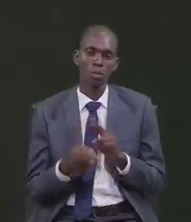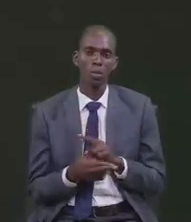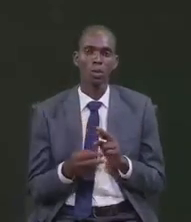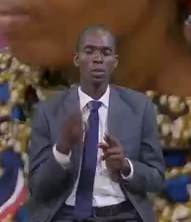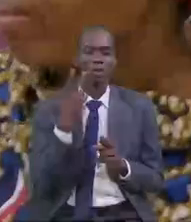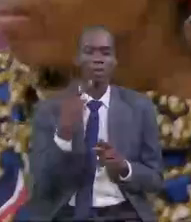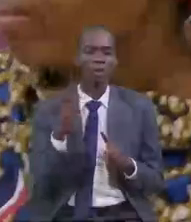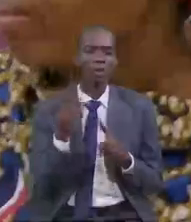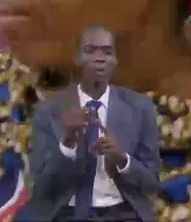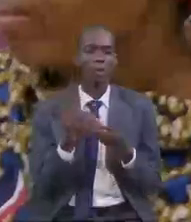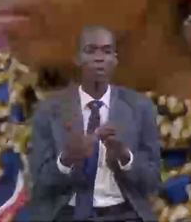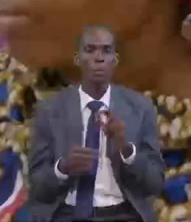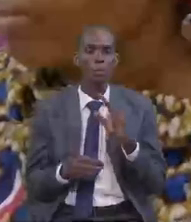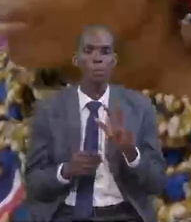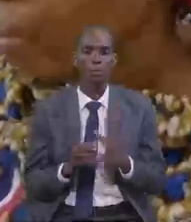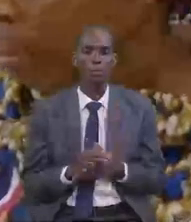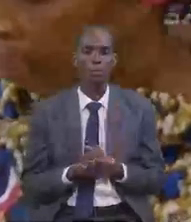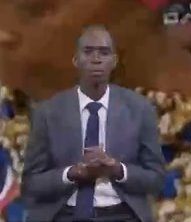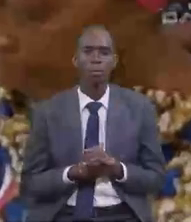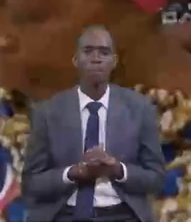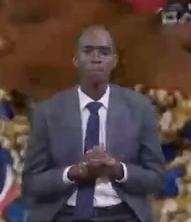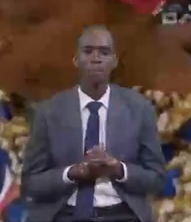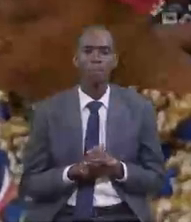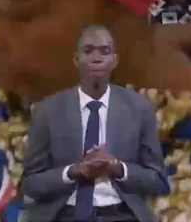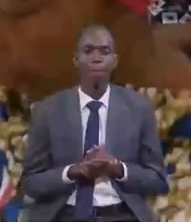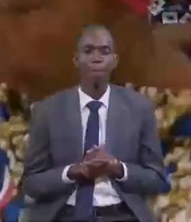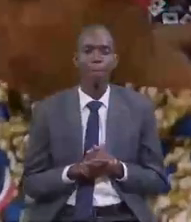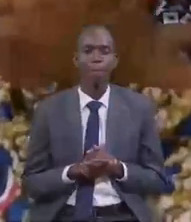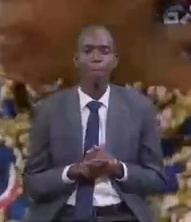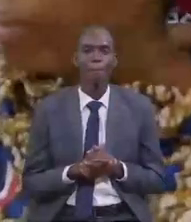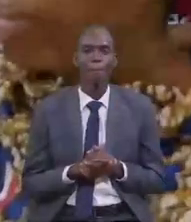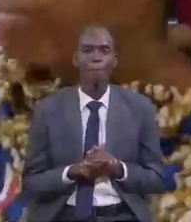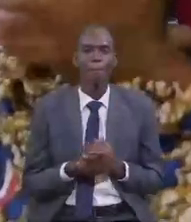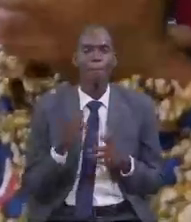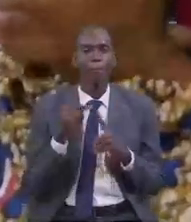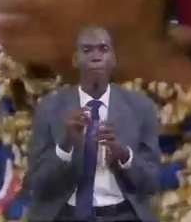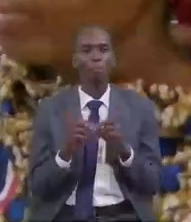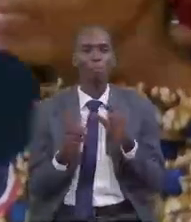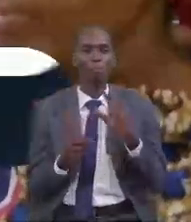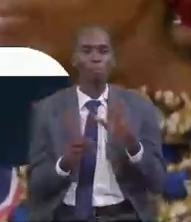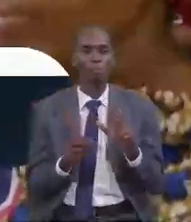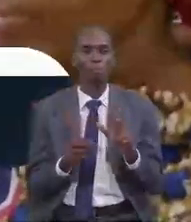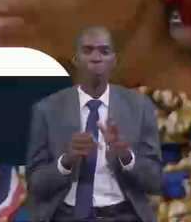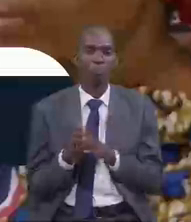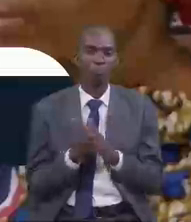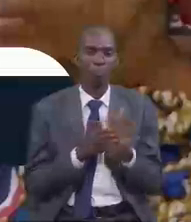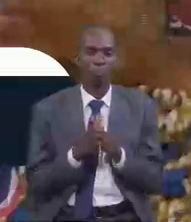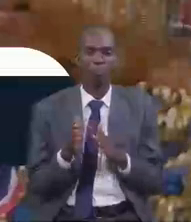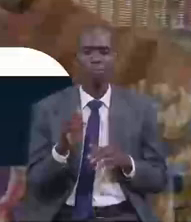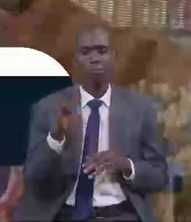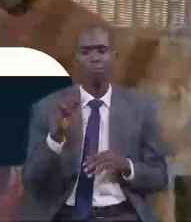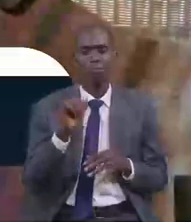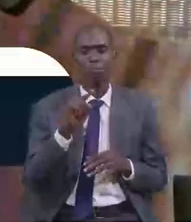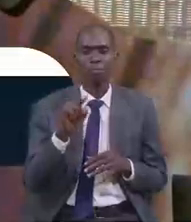à la troisième partie. Alors on va au troisième point maintenant. Les Naziréens passionnés, servant